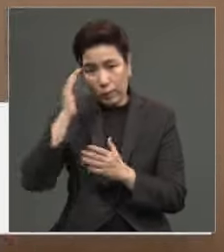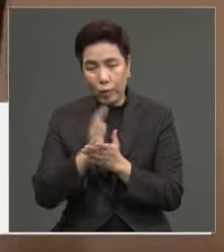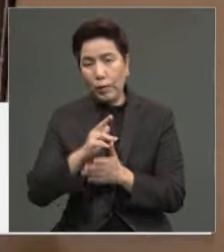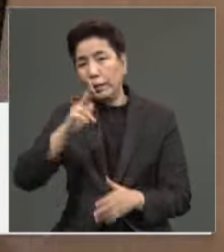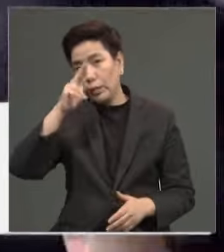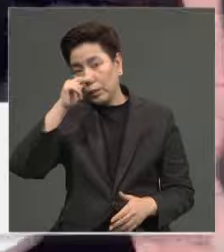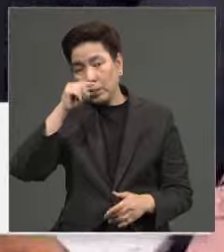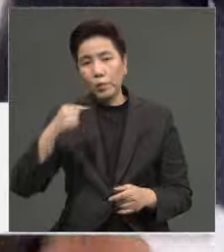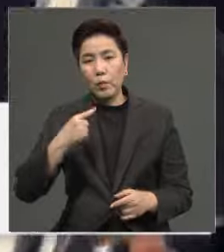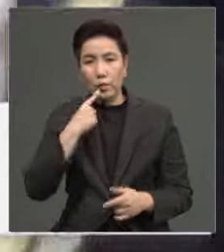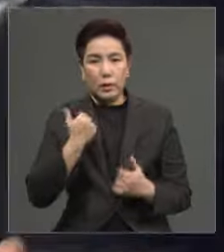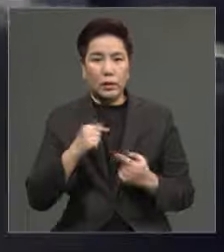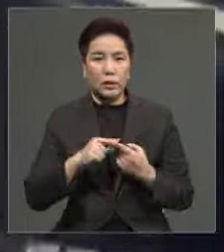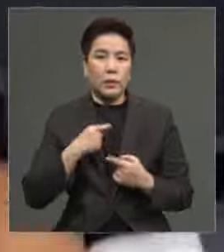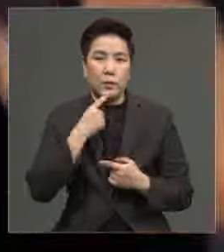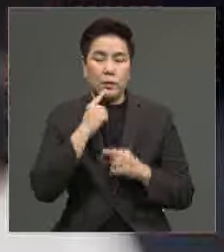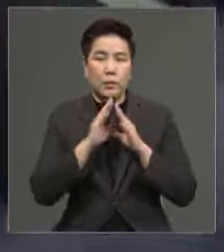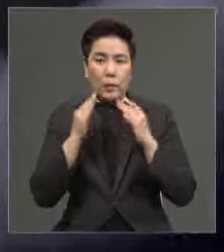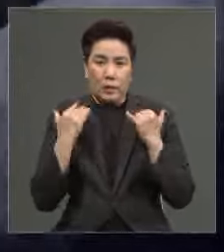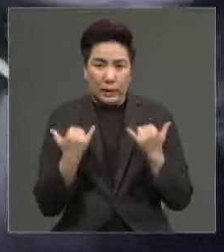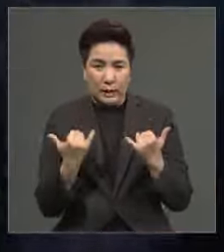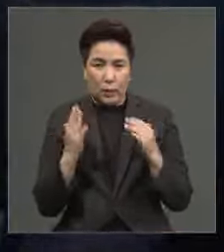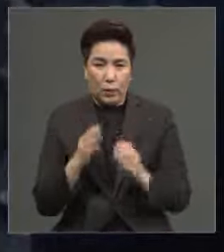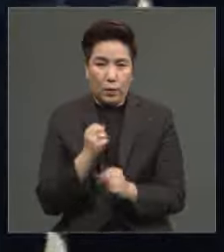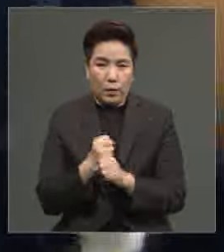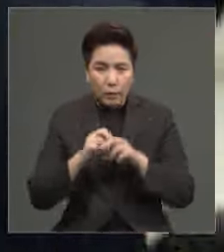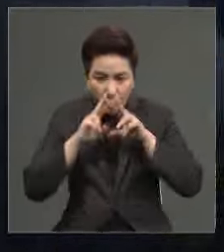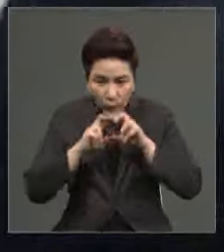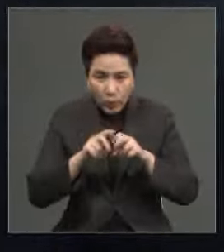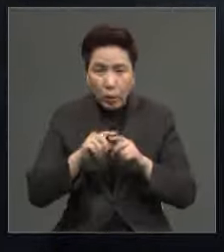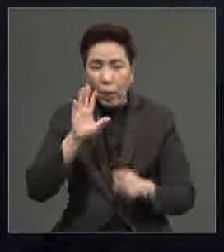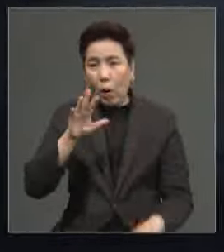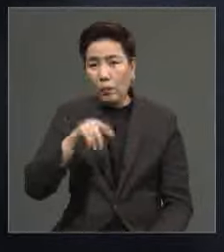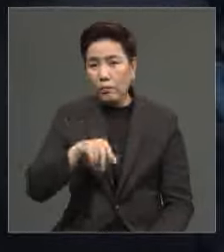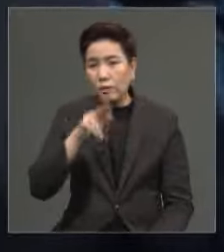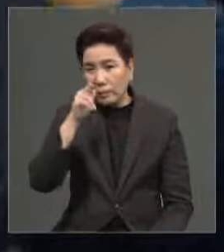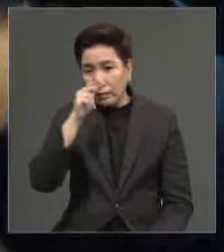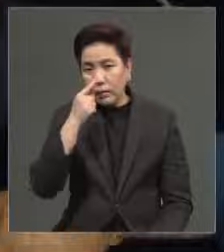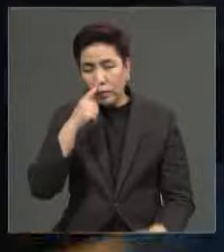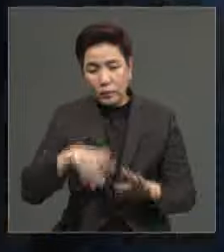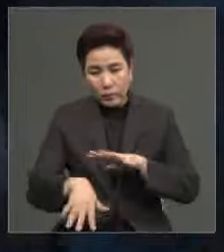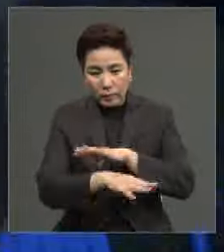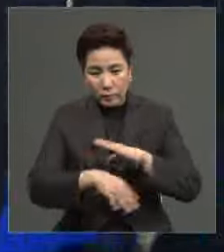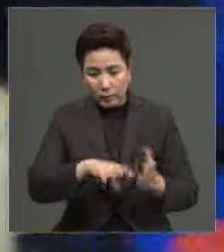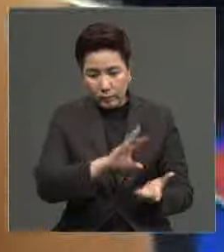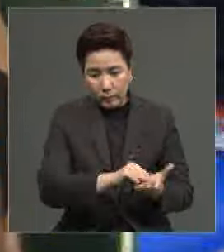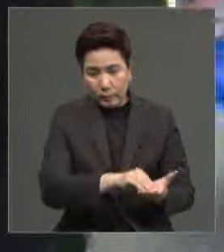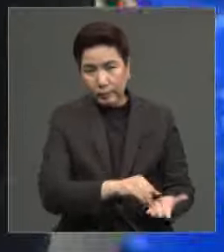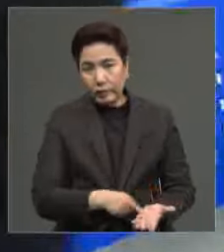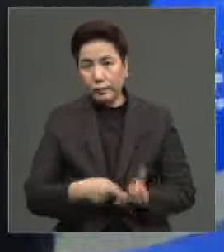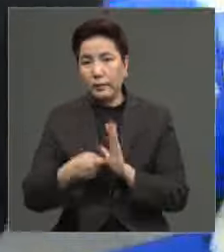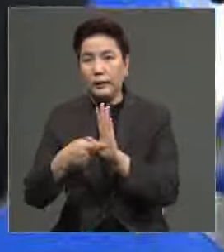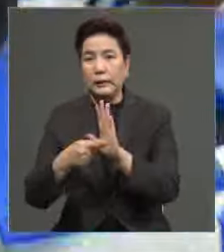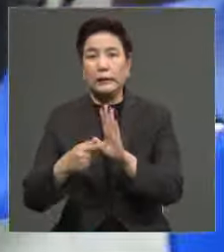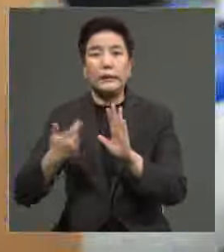พันตำรวจเอกชัยวัฒน์ประดับไทยเปิดเผยครับว่าพนักงานสอบสวนสนพระโขนงเนี่ยได้รวบรวมภหลักฐานเสนอต่อศาลอาญา